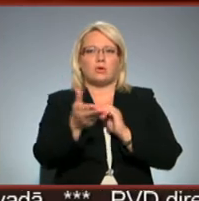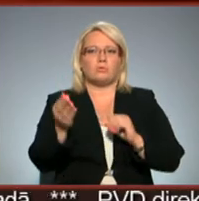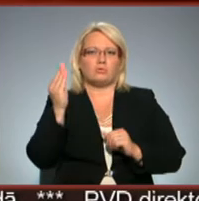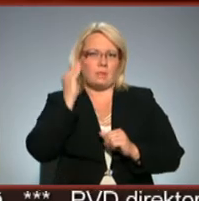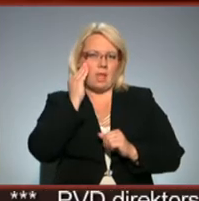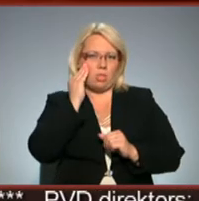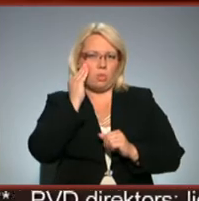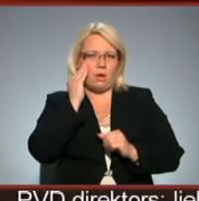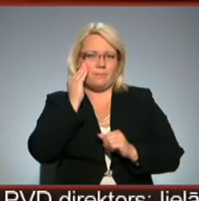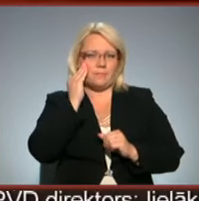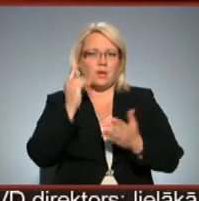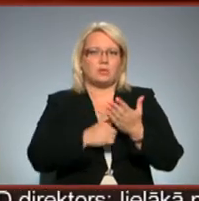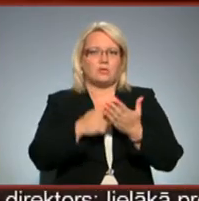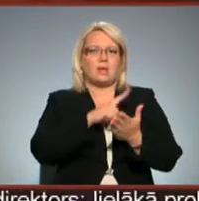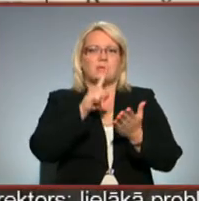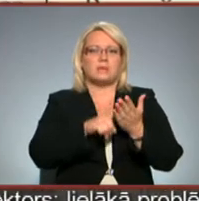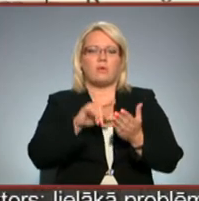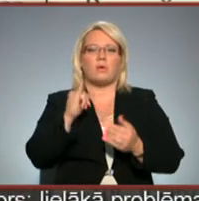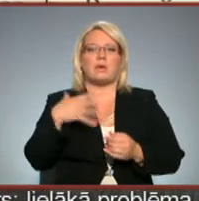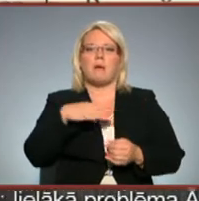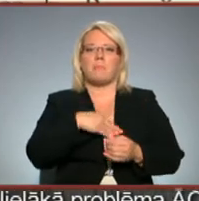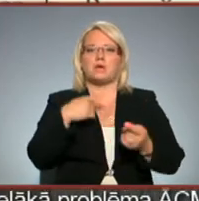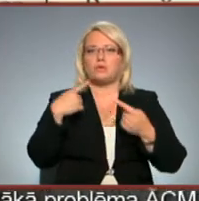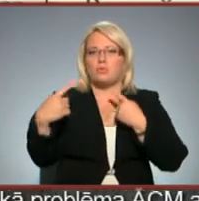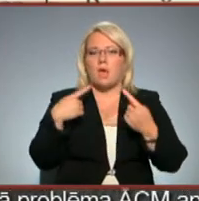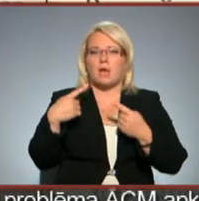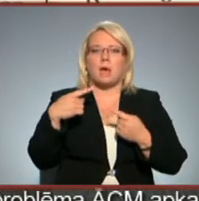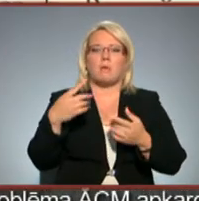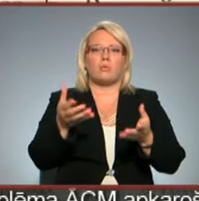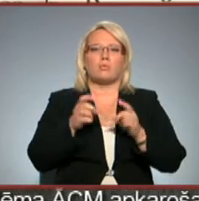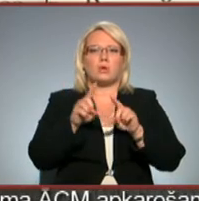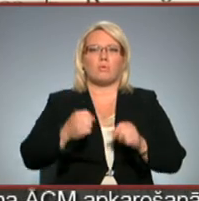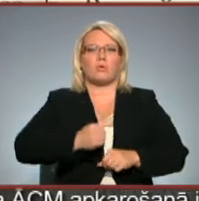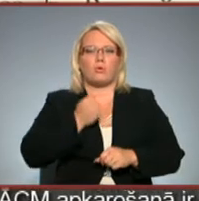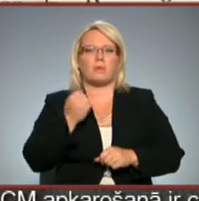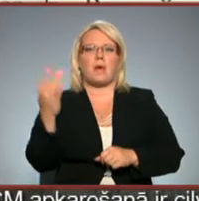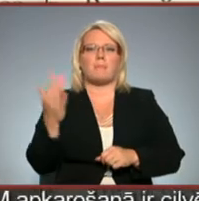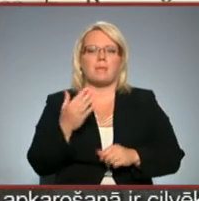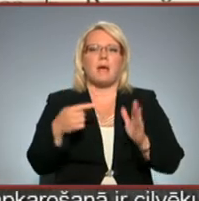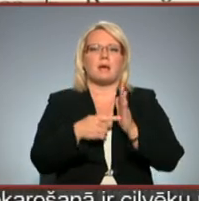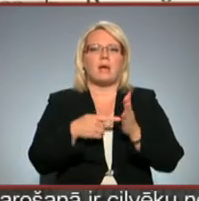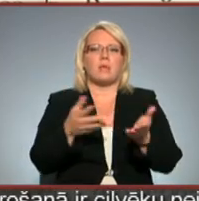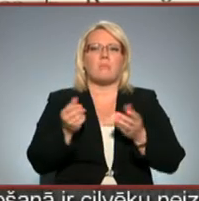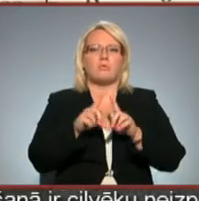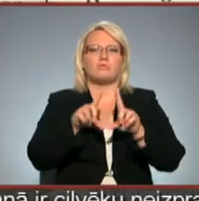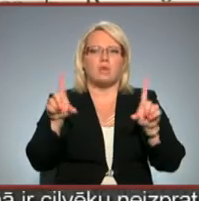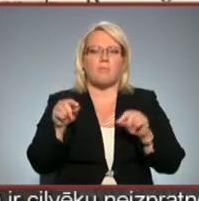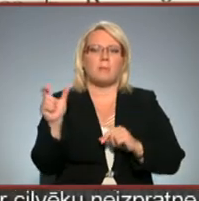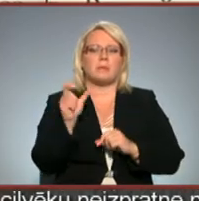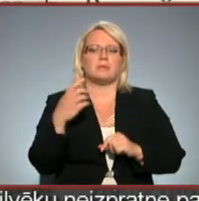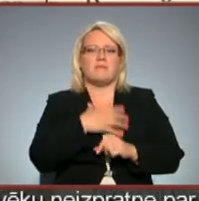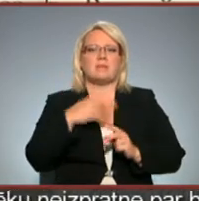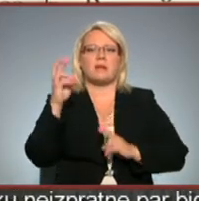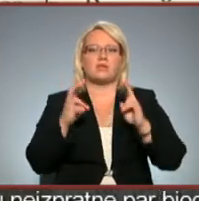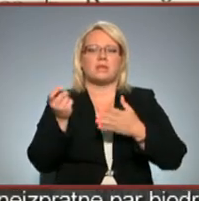minēto. Un ja mēs runājam par uzņēmumu grūtībām, un ja pienāk tāds, kādiem uzņēmumiem brīdis, ka tomēr nāks